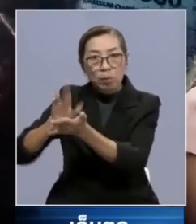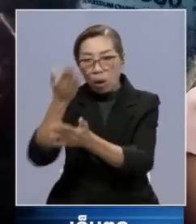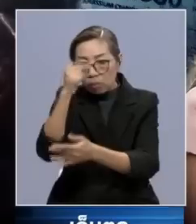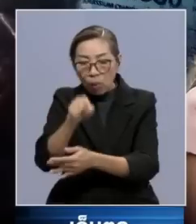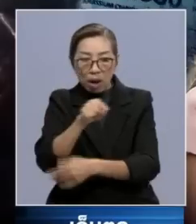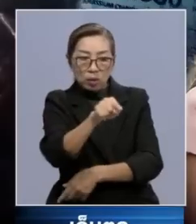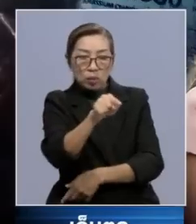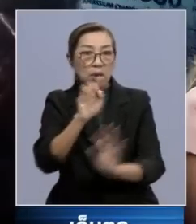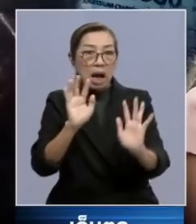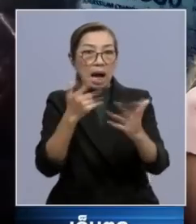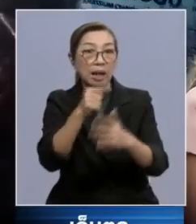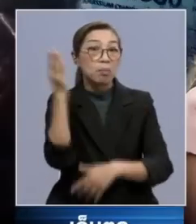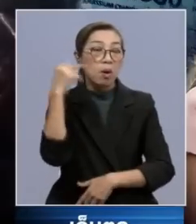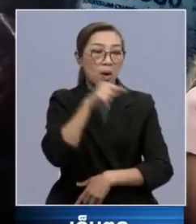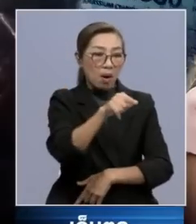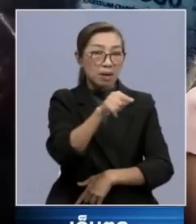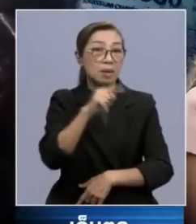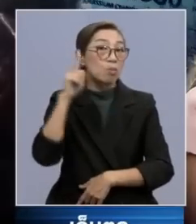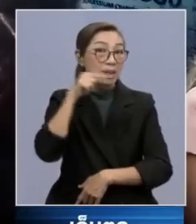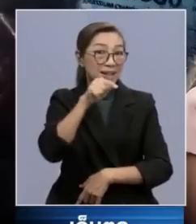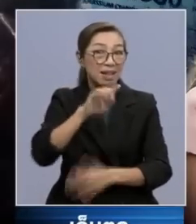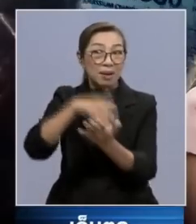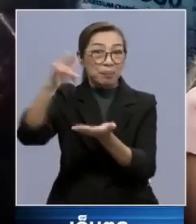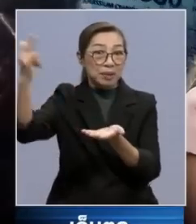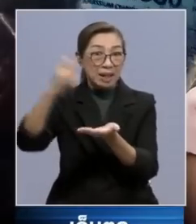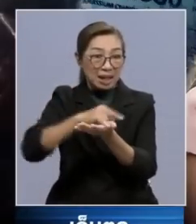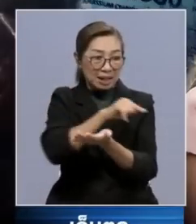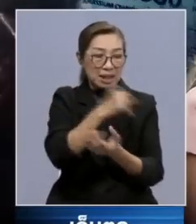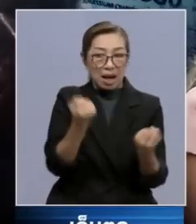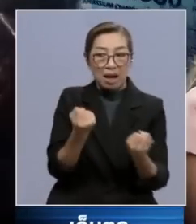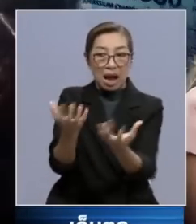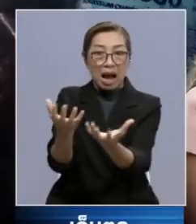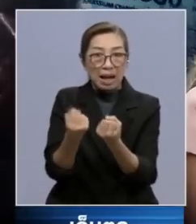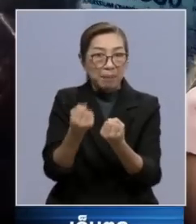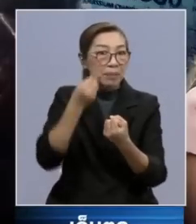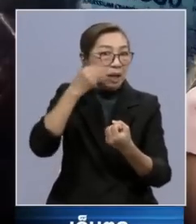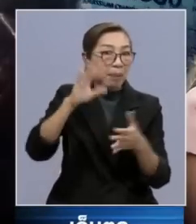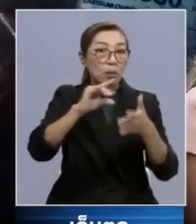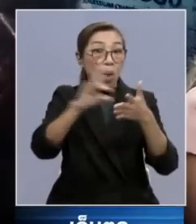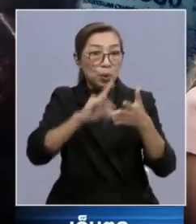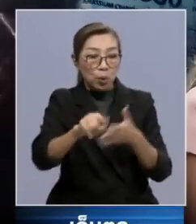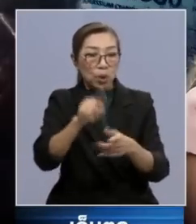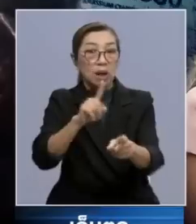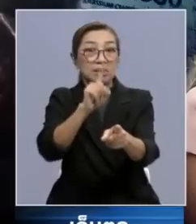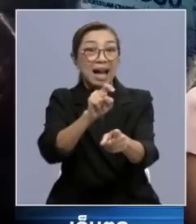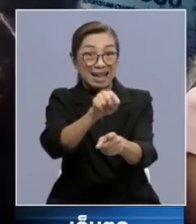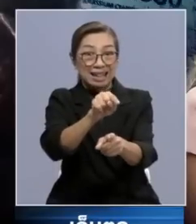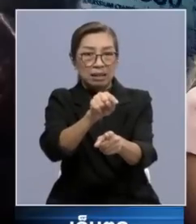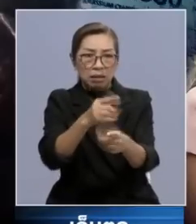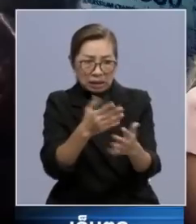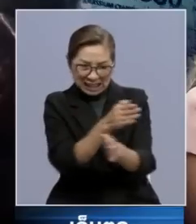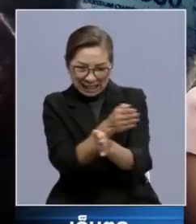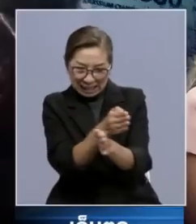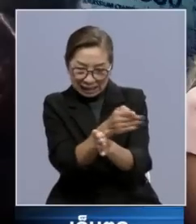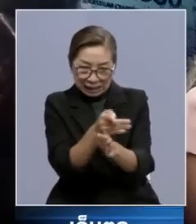ที่หายไปหลังจากที่แอมไปรับทรายก่อนจะกลับมาที่คอนโดแล้วเสียชีวิตซึ่งในการค้นหาไทม์ไลน์ที่หายไปตรงนี้นะคะจ